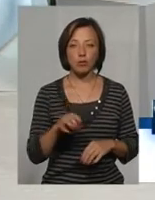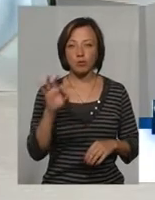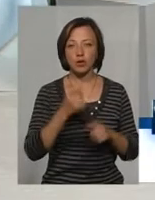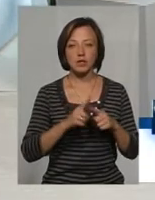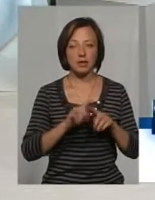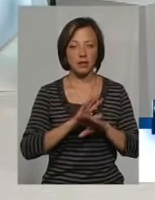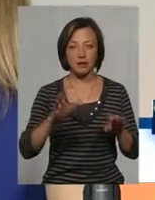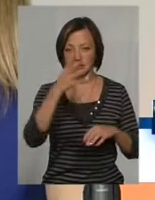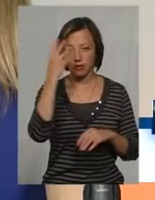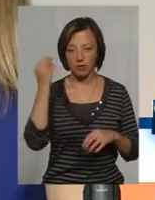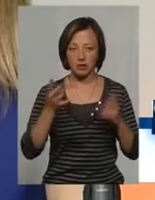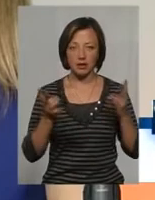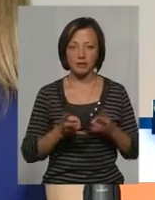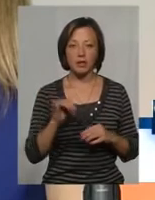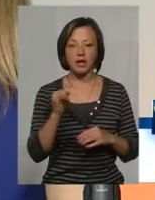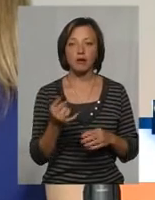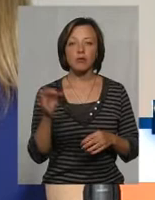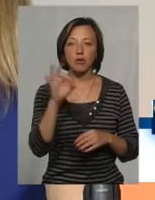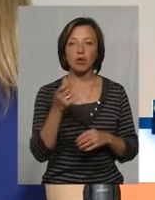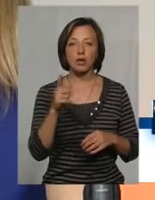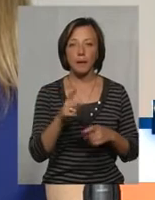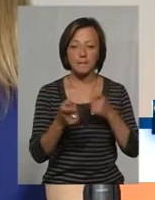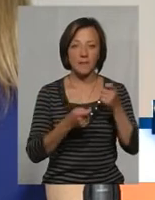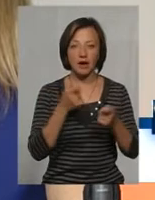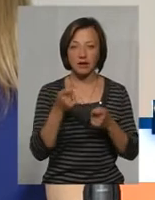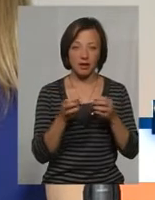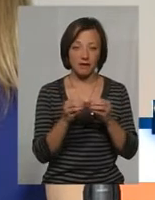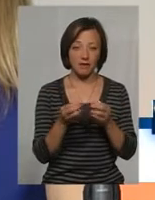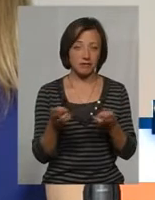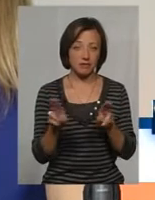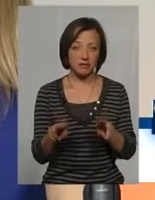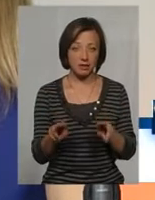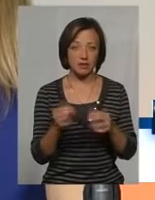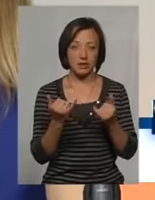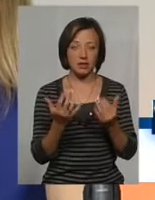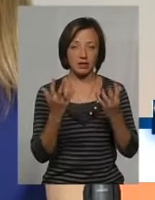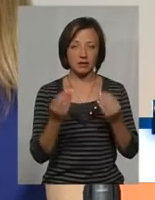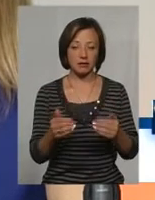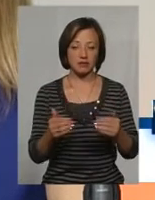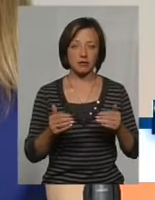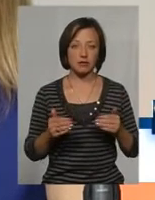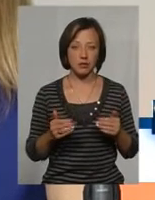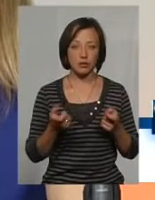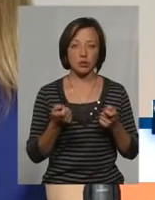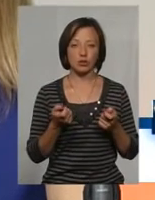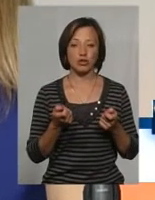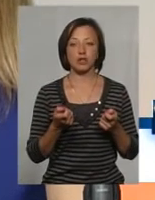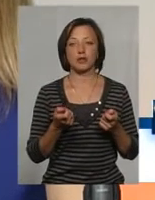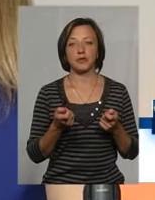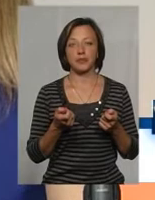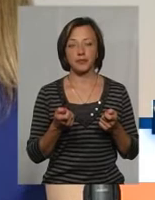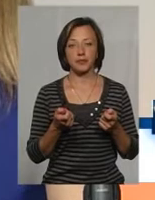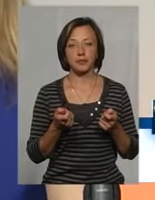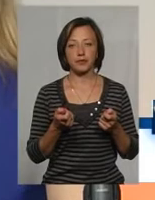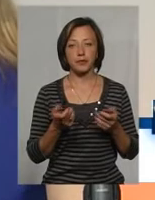не забувати. Ну і не забувати про те, що бактерії нікуди не йшли, хоч вони на даний час якось відсунулись на